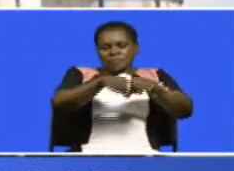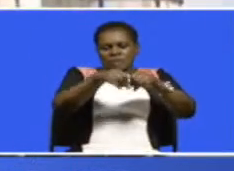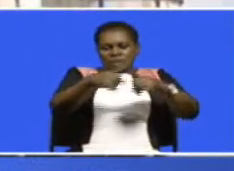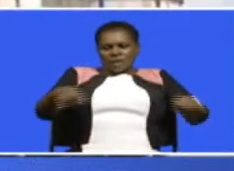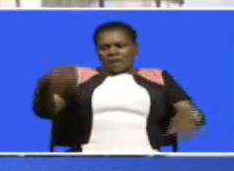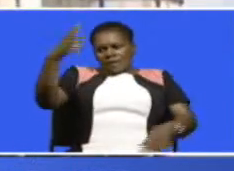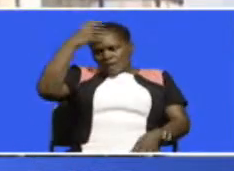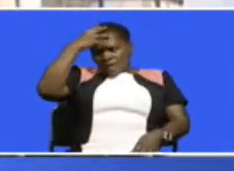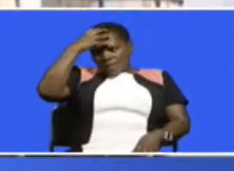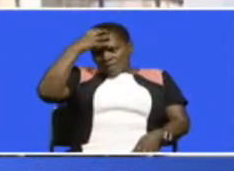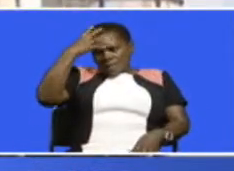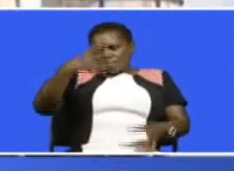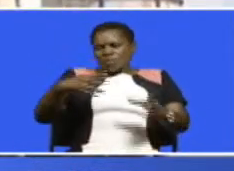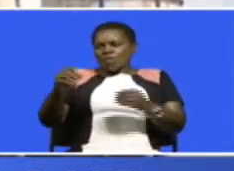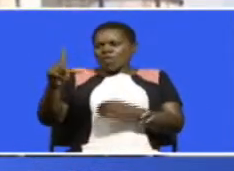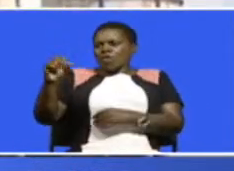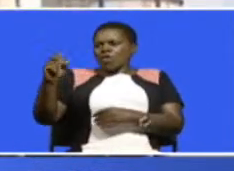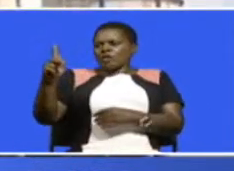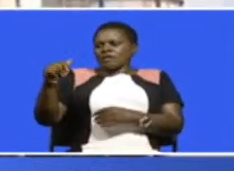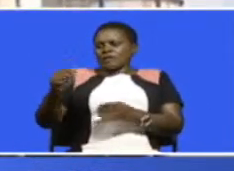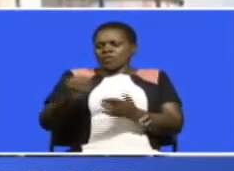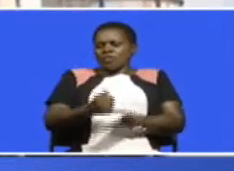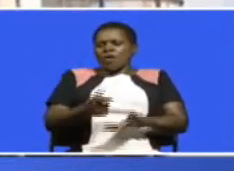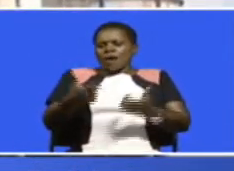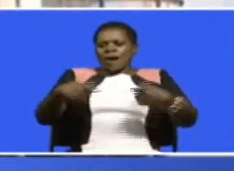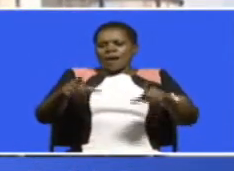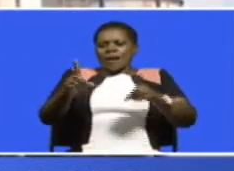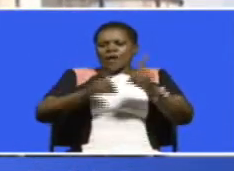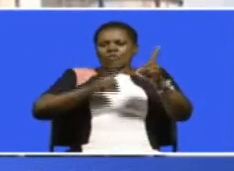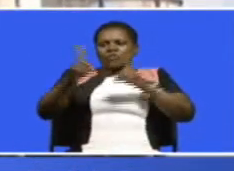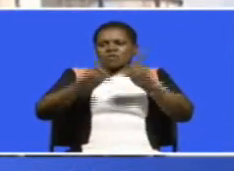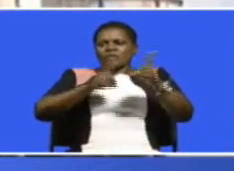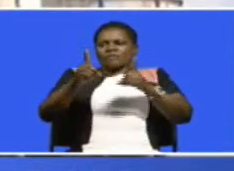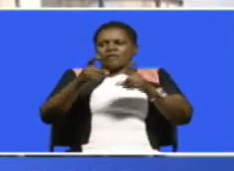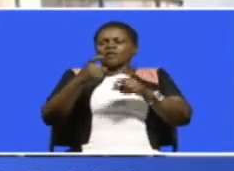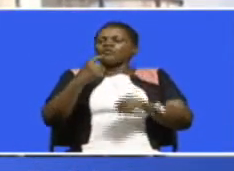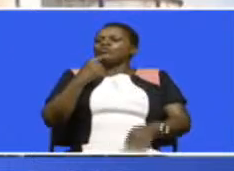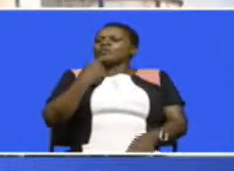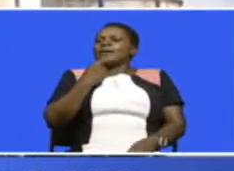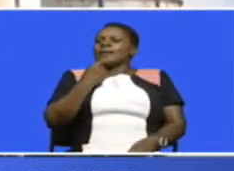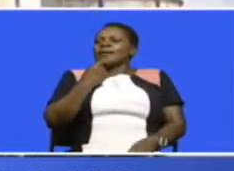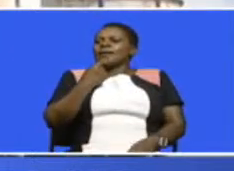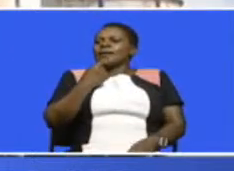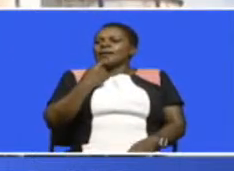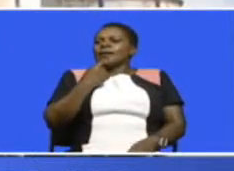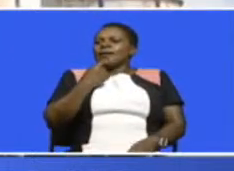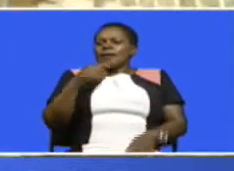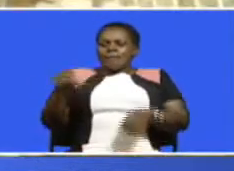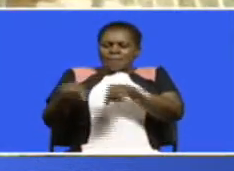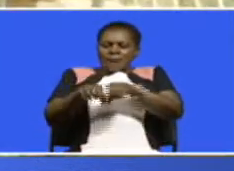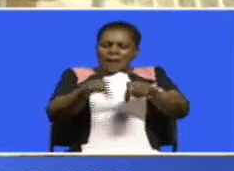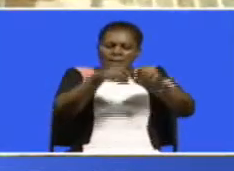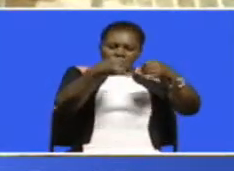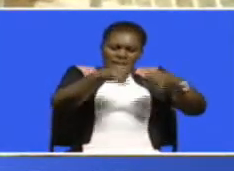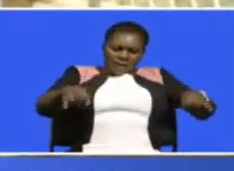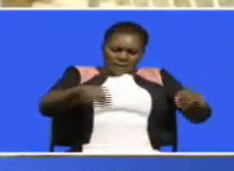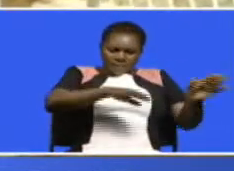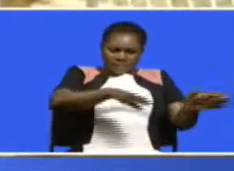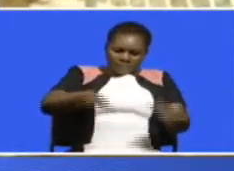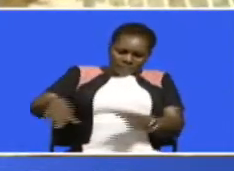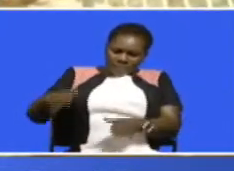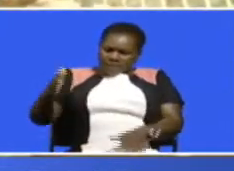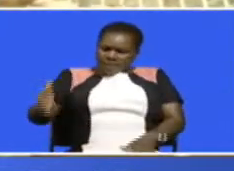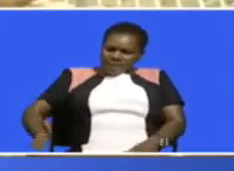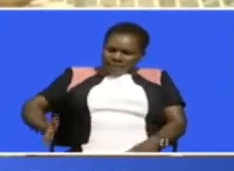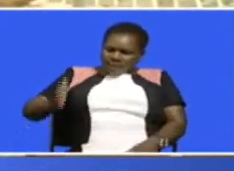Lamu kuelekea Lokichar ili kuwezesha usafirishaji wa mafuta yaliyoko Turkana. Mbali na mabomba ya mafuta, tayari ujenzi wa